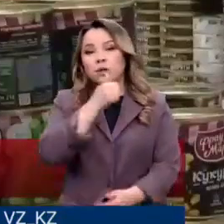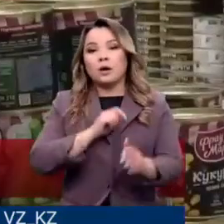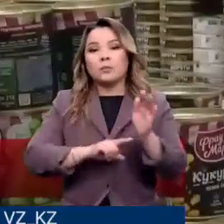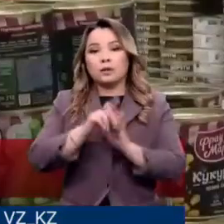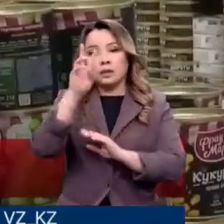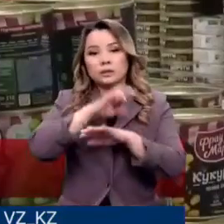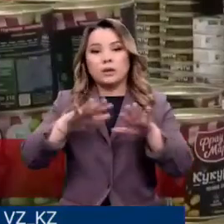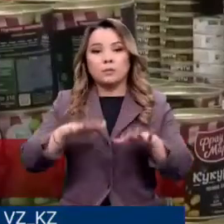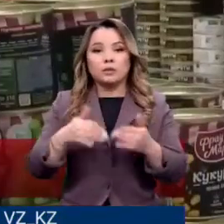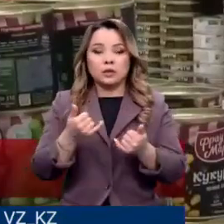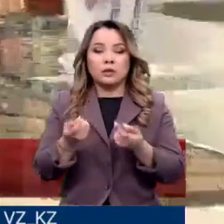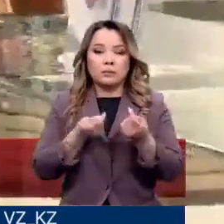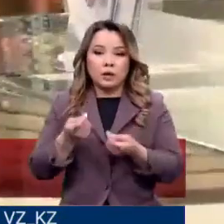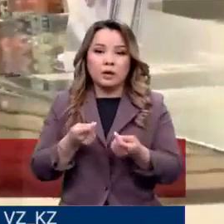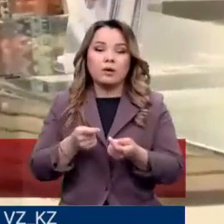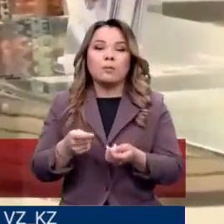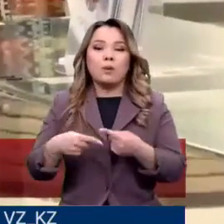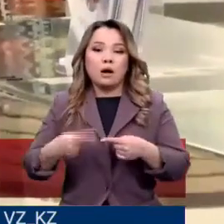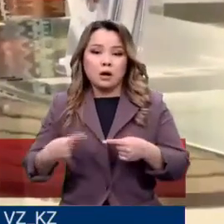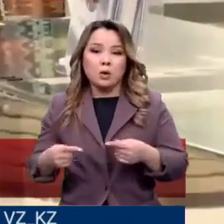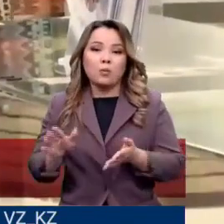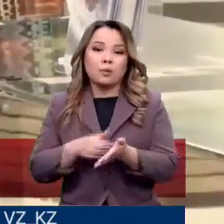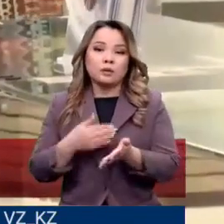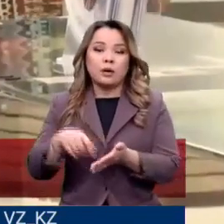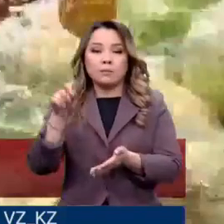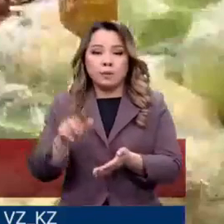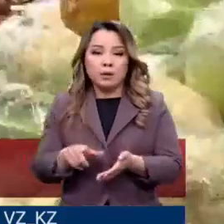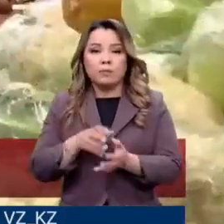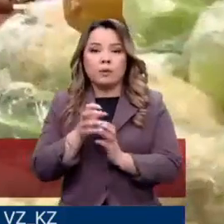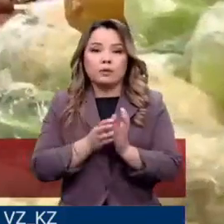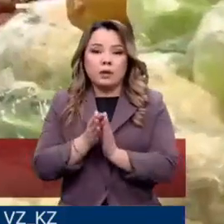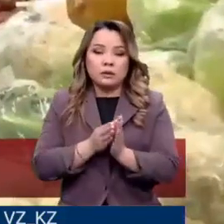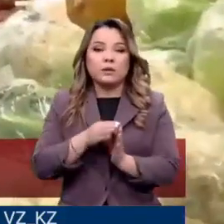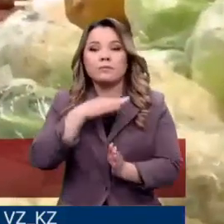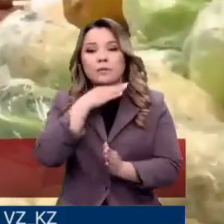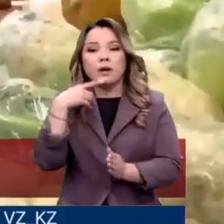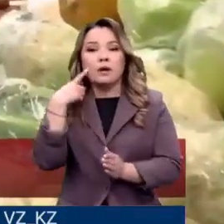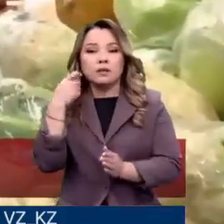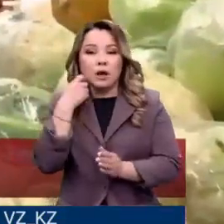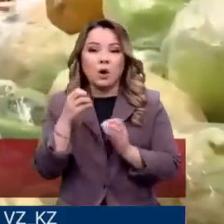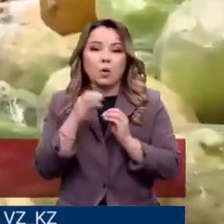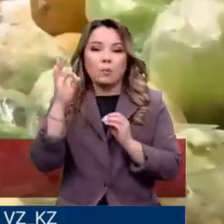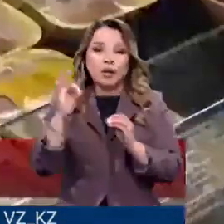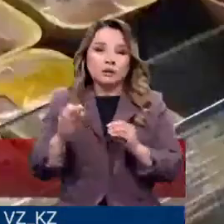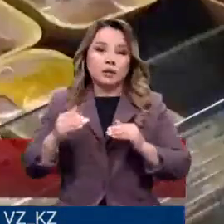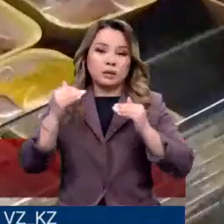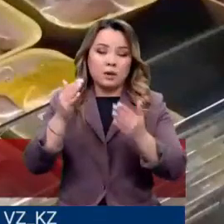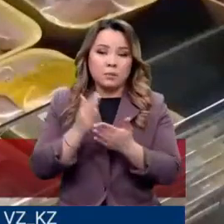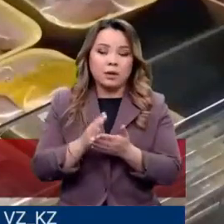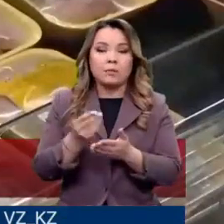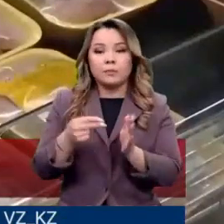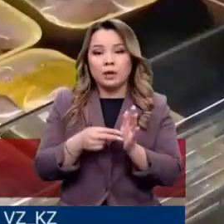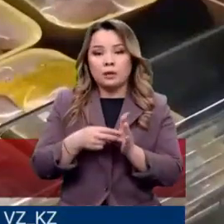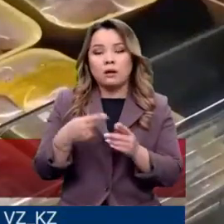бері елімізде жарма, өсімдік майы, макарон өнімдері, көкөніс пен жеміс-жидек, ет және қант кемі 10%-ға қымбаттады. Бағадағы